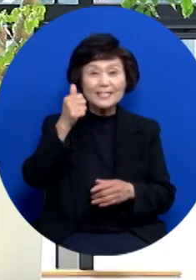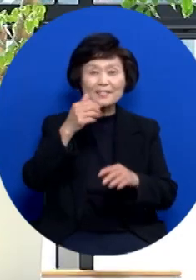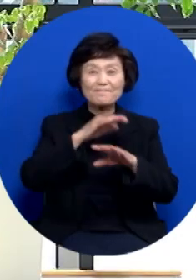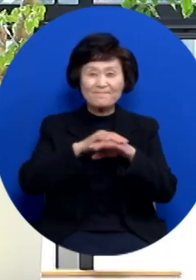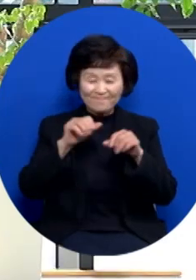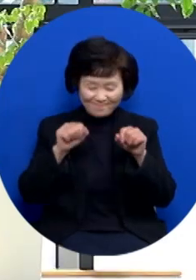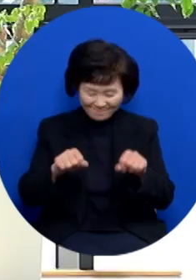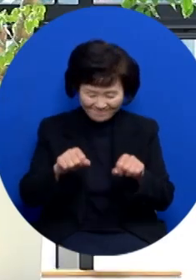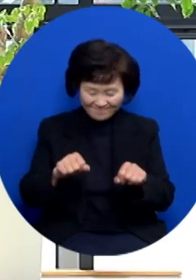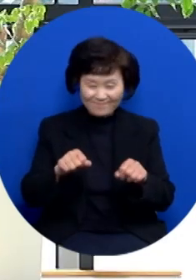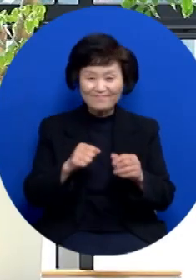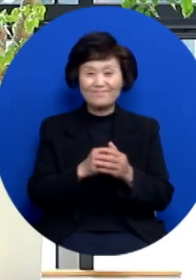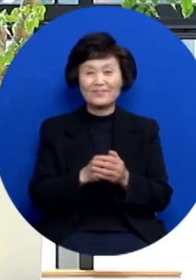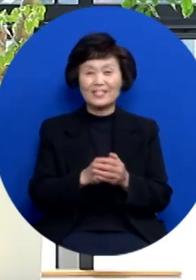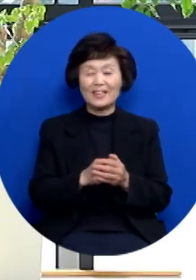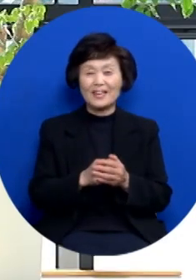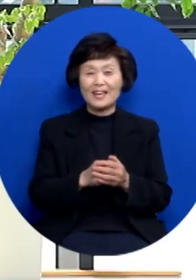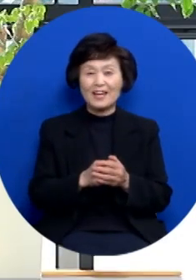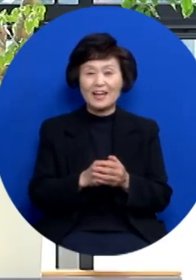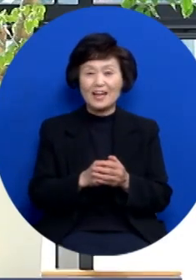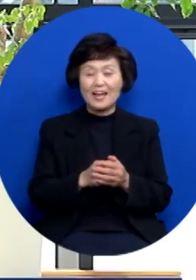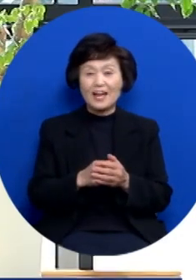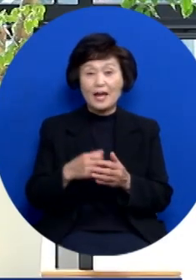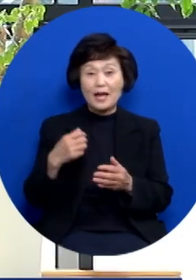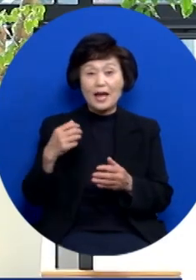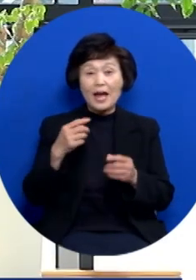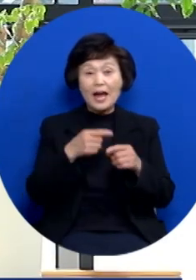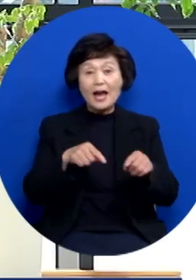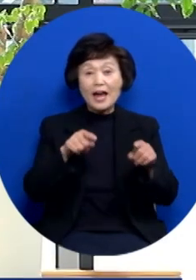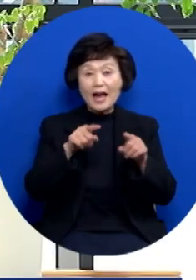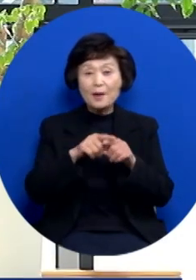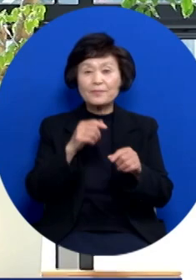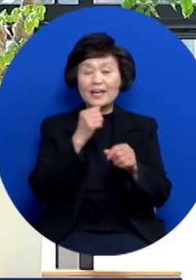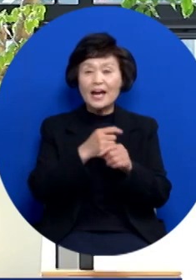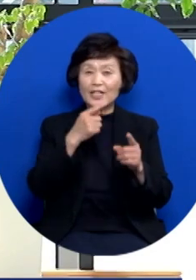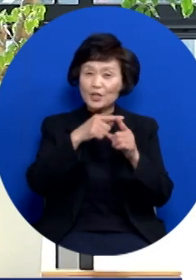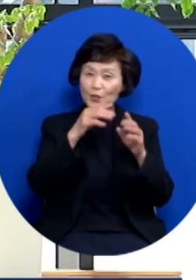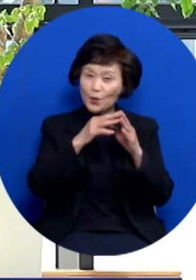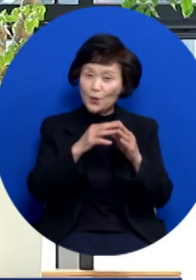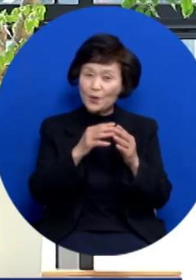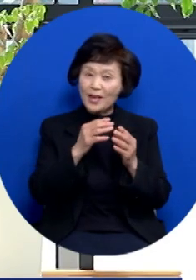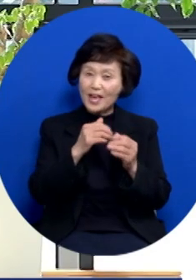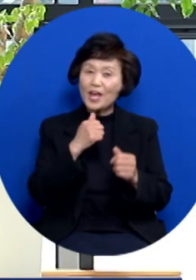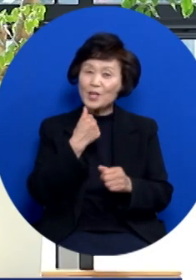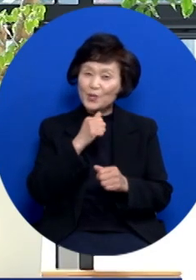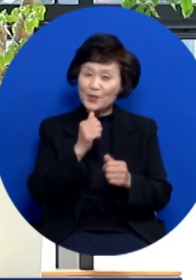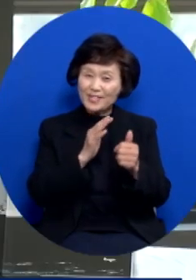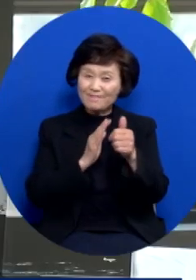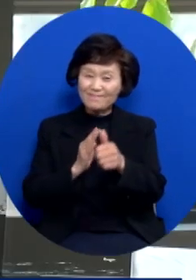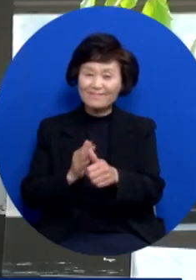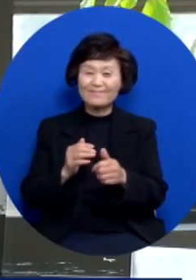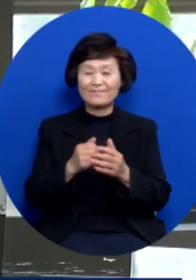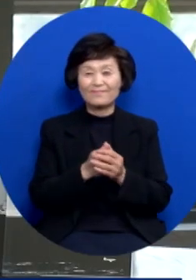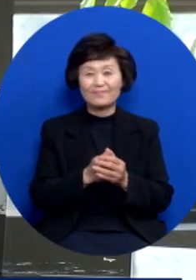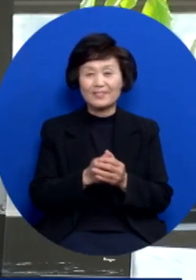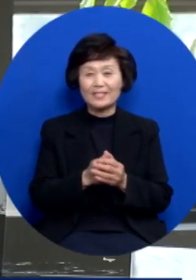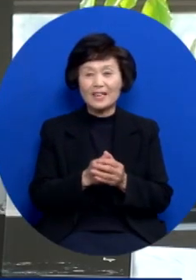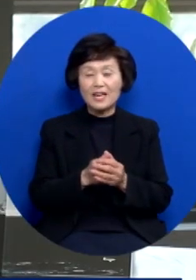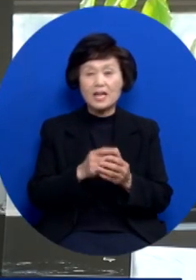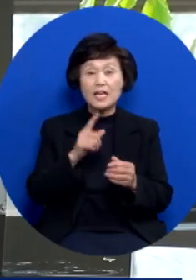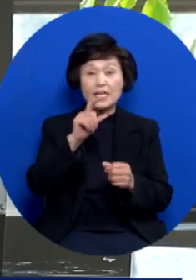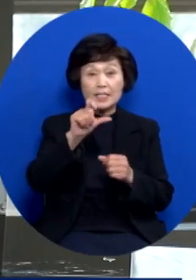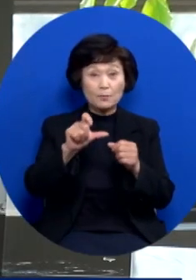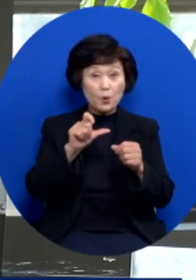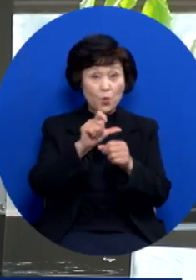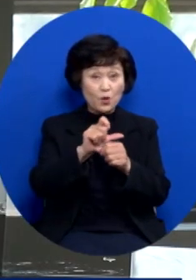반갑습니다. 목사님 섬기고 계시는 제주 함께하는 교회 소개 부탁드릴게요. 네, 저희 함께하는 교회는 지금으로부터